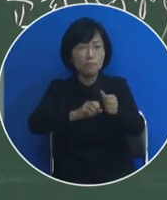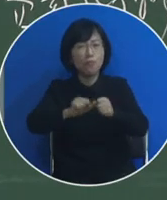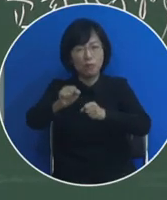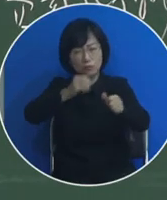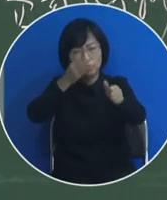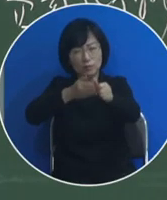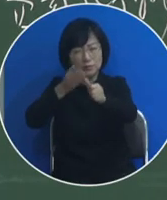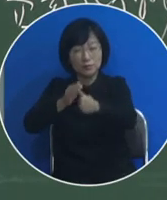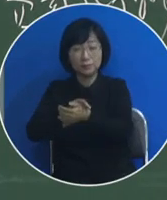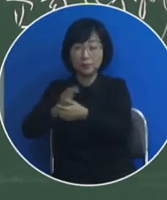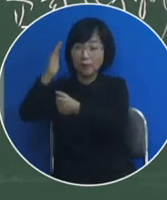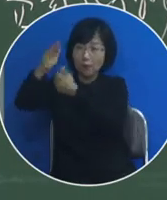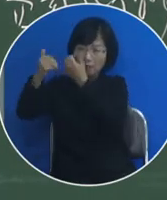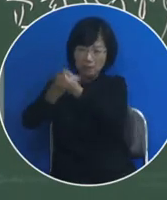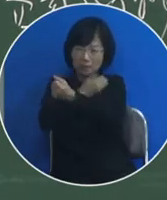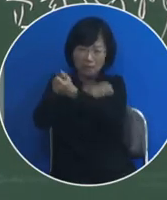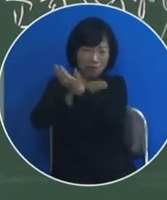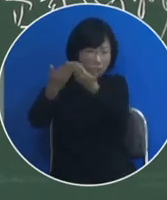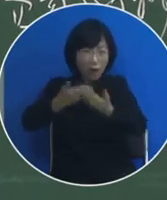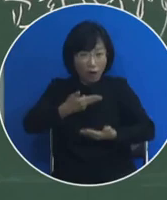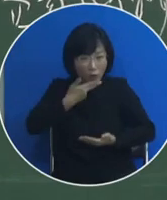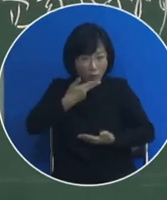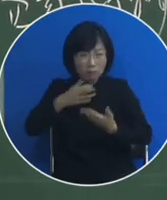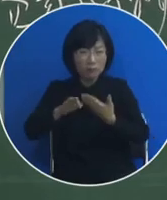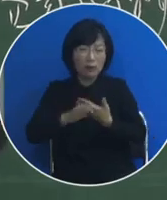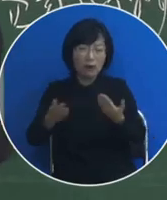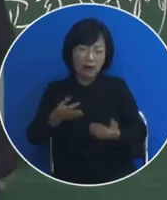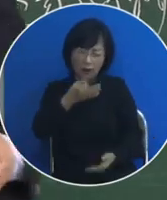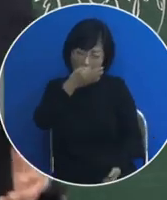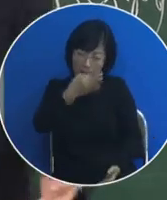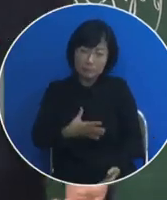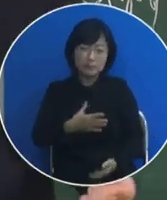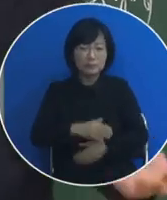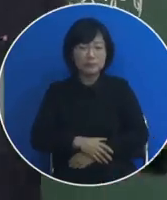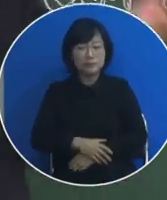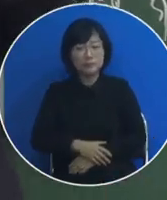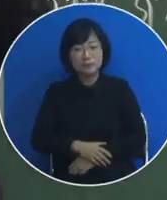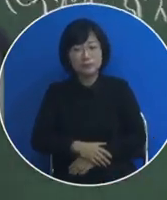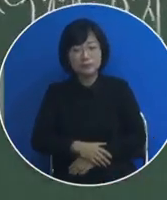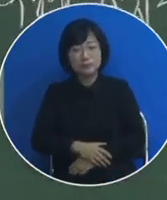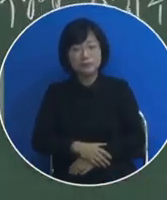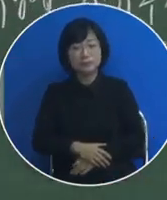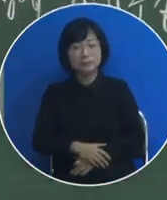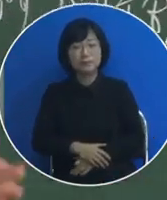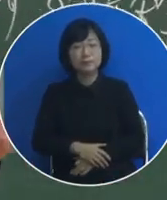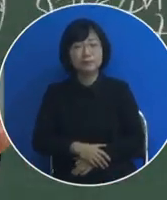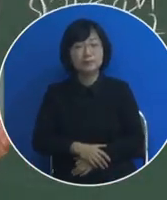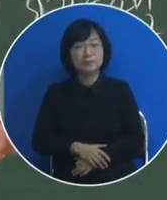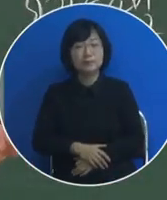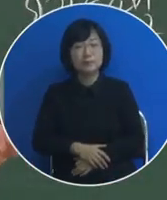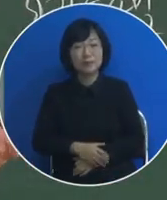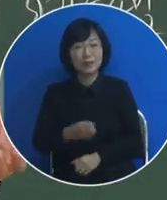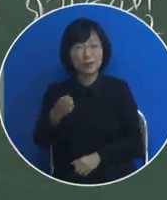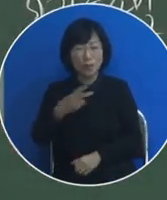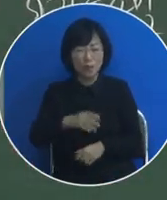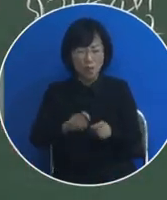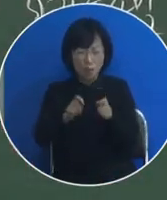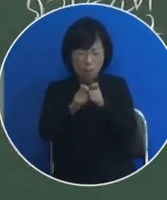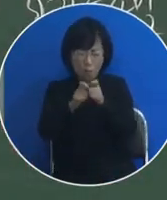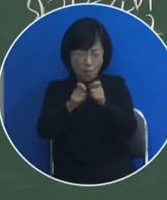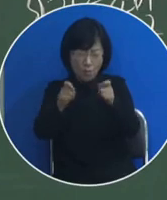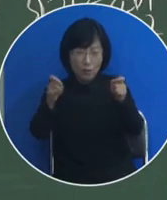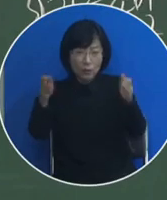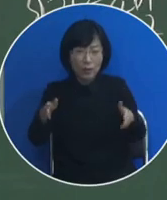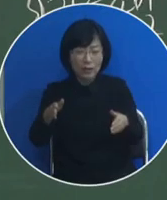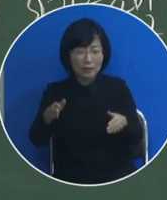with spiritual strength you have to go to your companies if not it's difficult to survive. 우리는 그동안 오랫동안 수십 년 거짓말에 각인되어 있기 때문에 우리 하나님의 영적인 능력으로